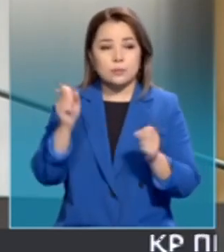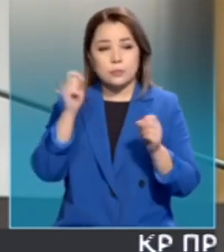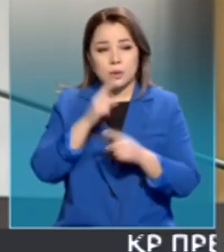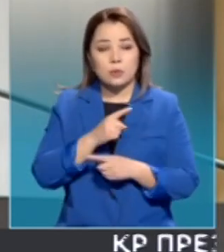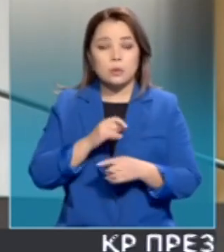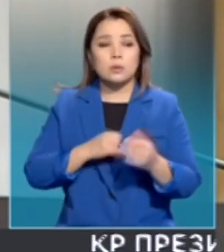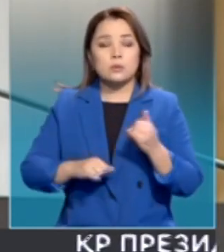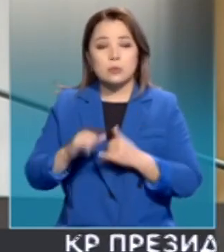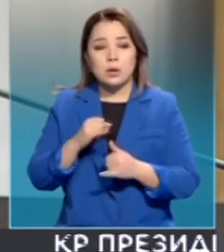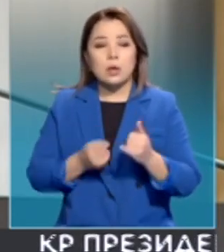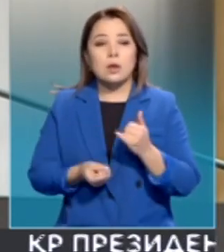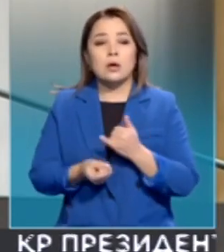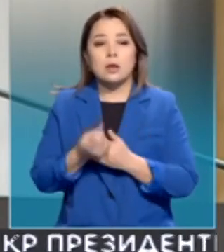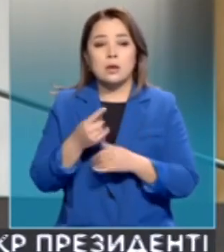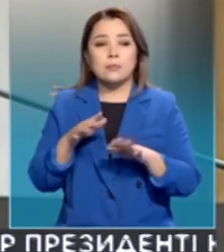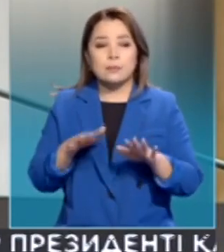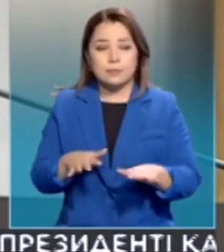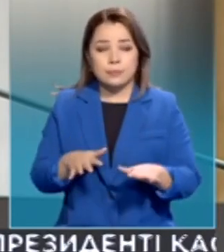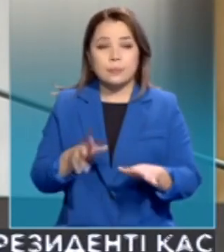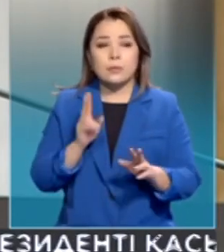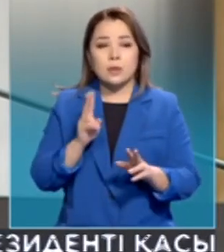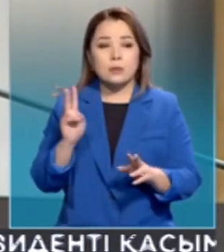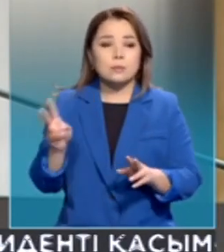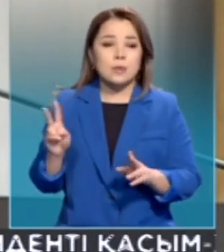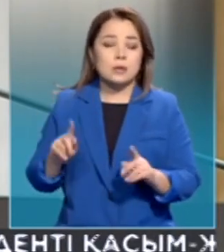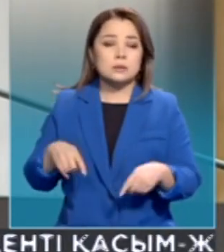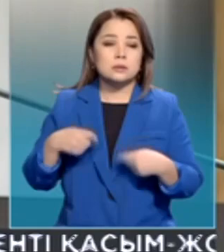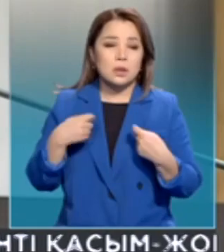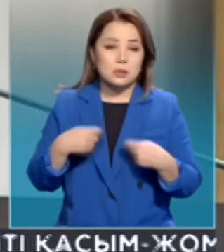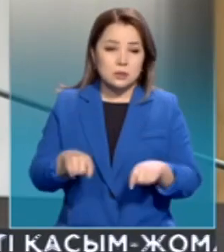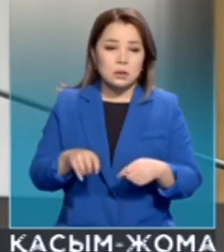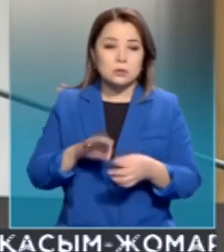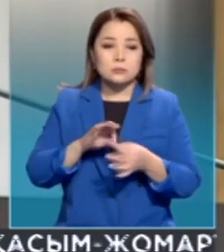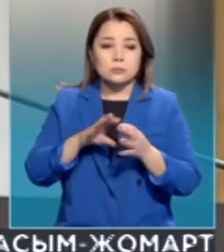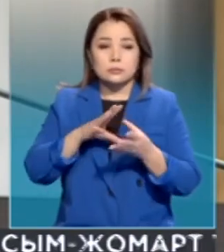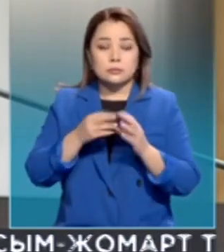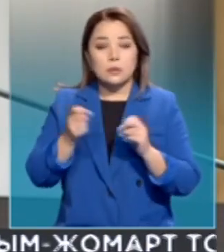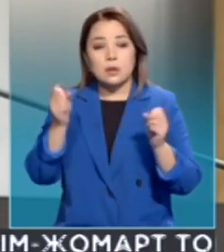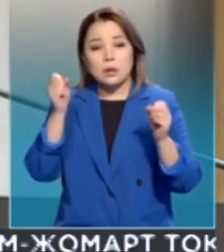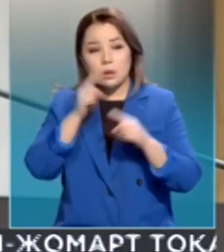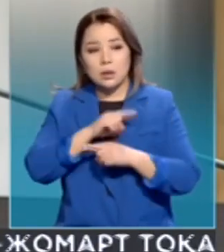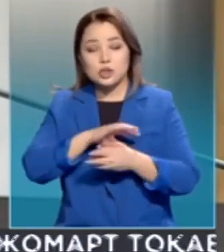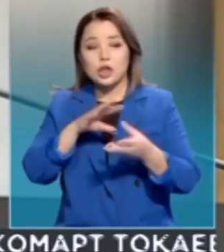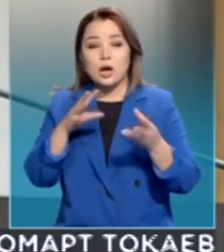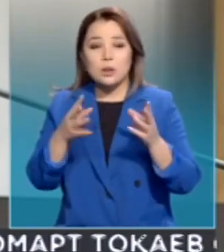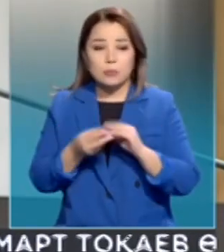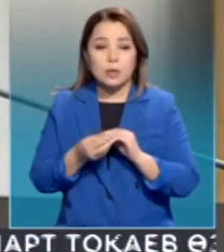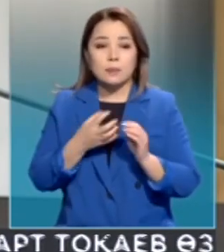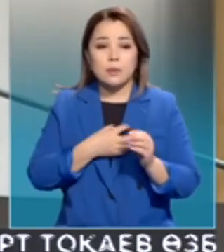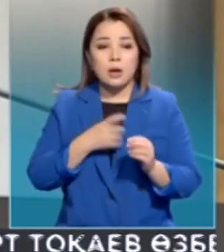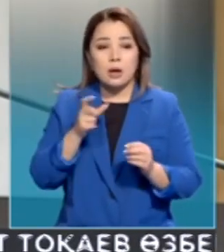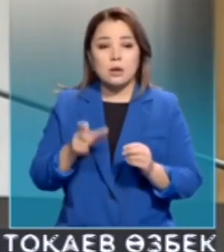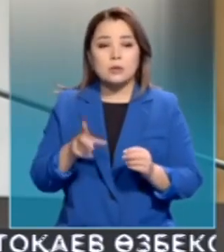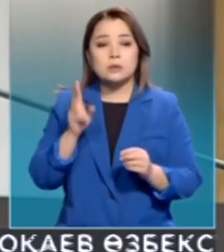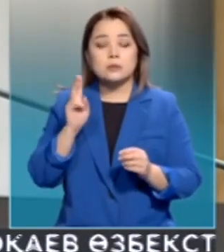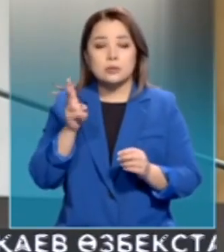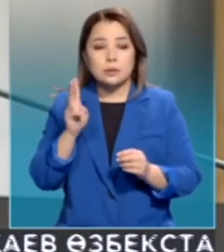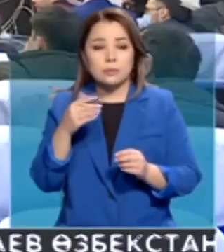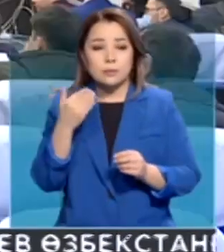Қай жерден шықты бұл? Кімнен кімге сатылды? Бұл жалпы негізі бұл адам кімнің